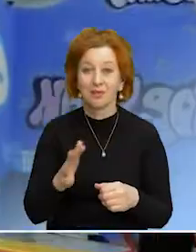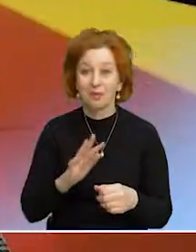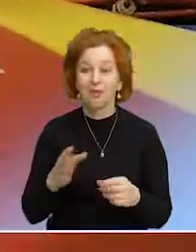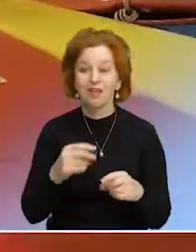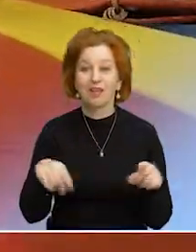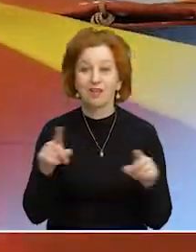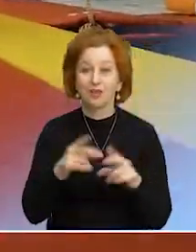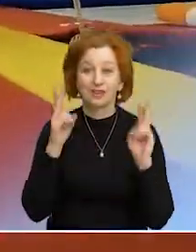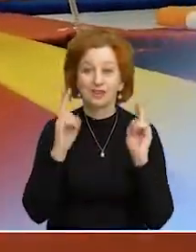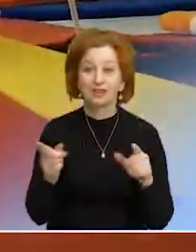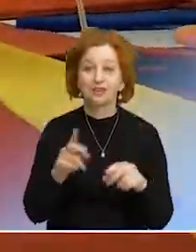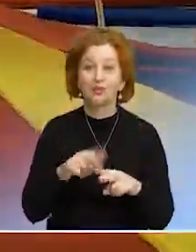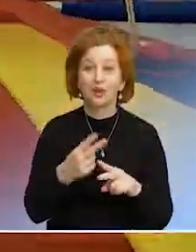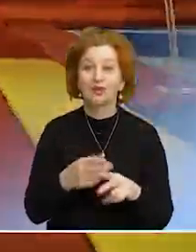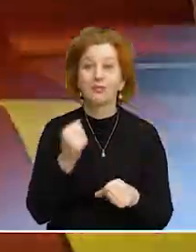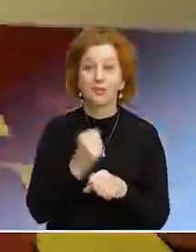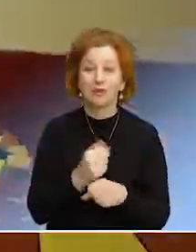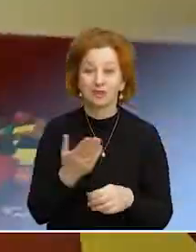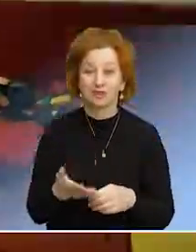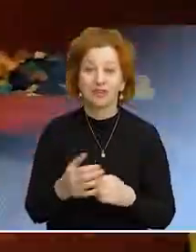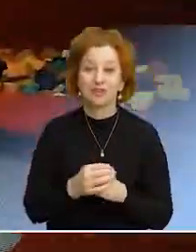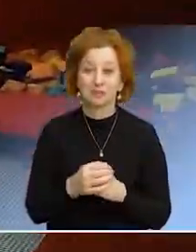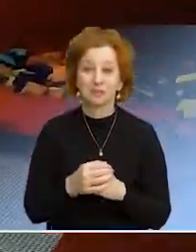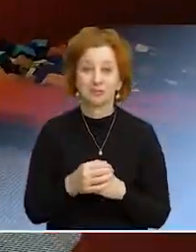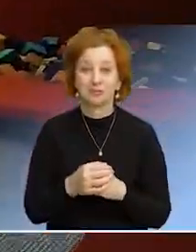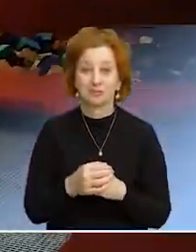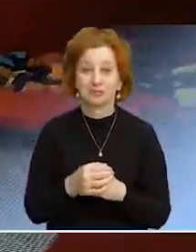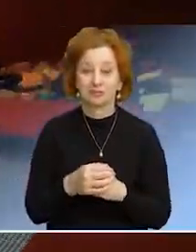прыгал, боится или даже не знает, что можно делать трюки.